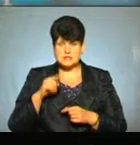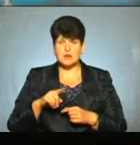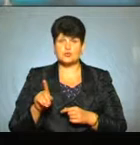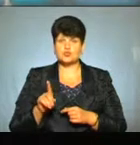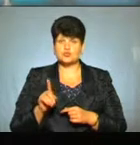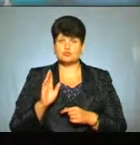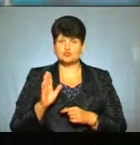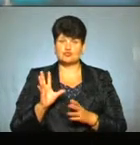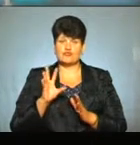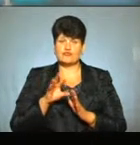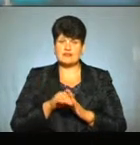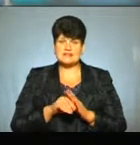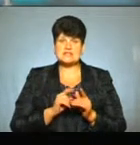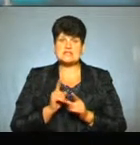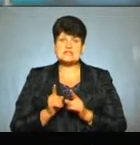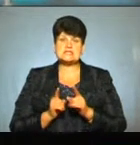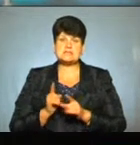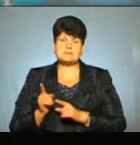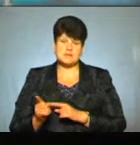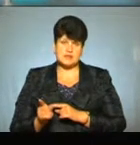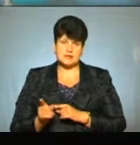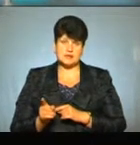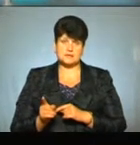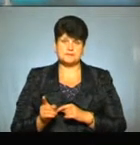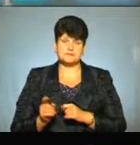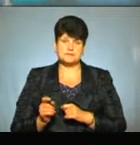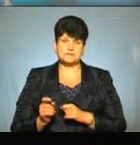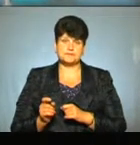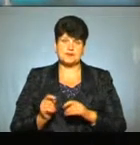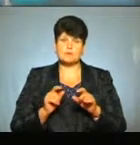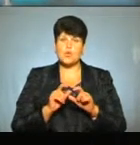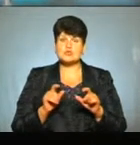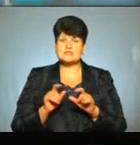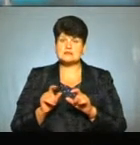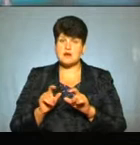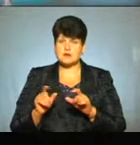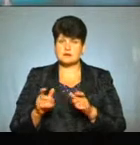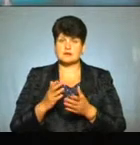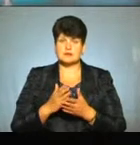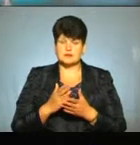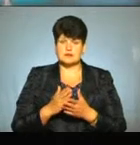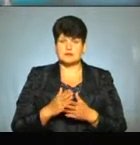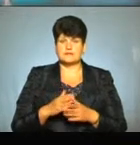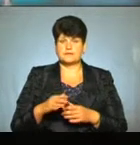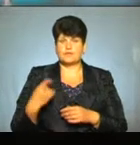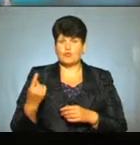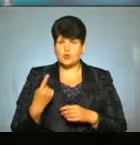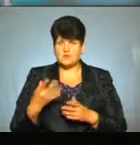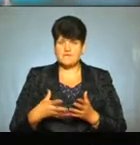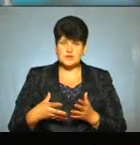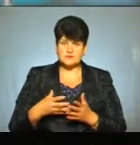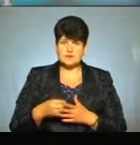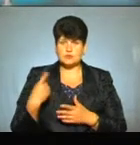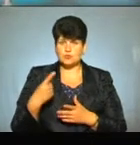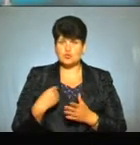що будуть внесені певні зміни, бо ми заклади, які знаходилися в області, фінансувалися